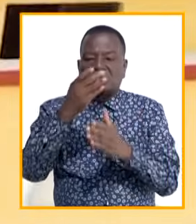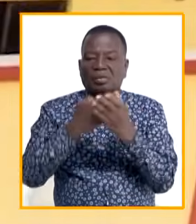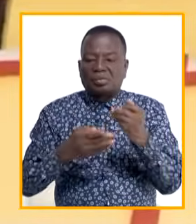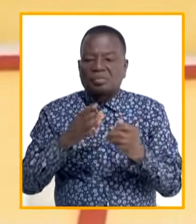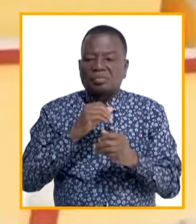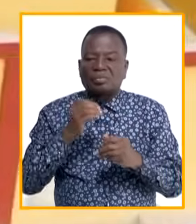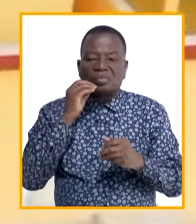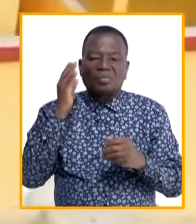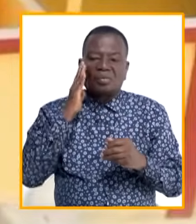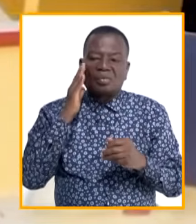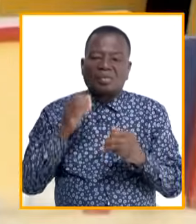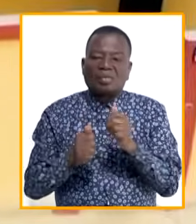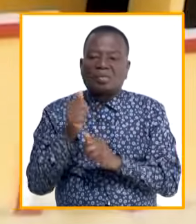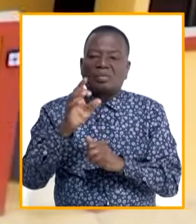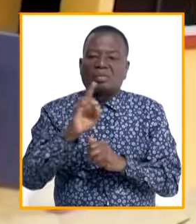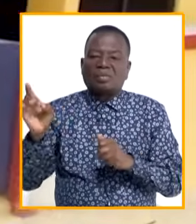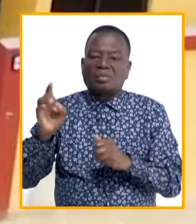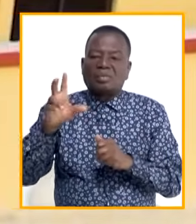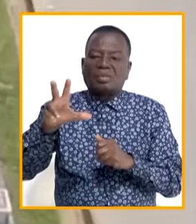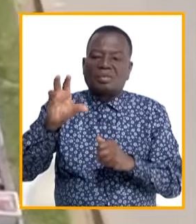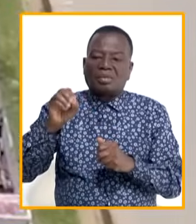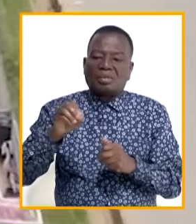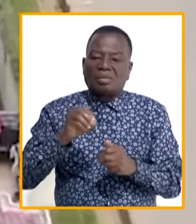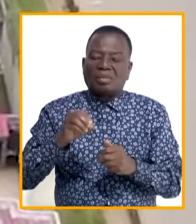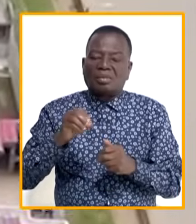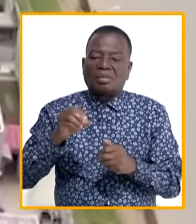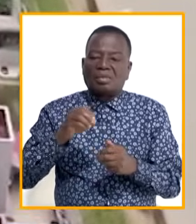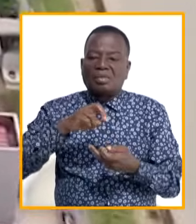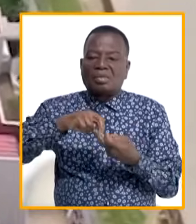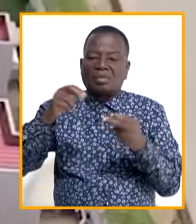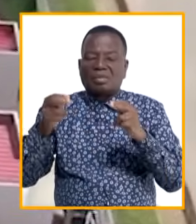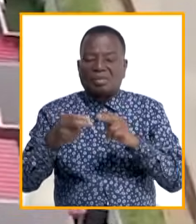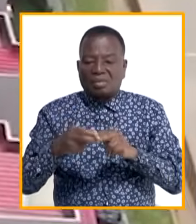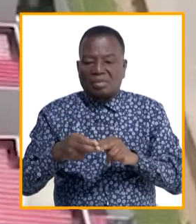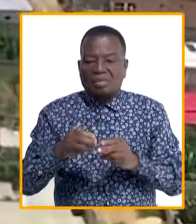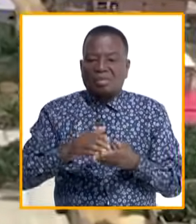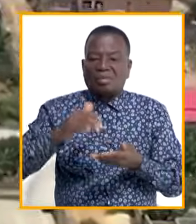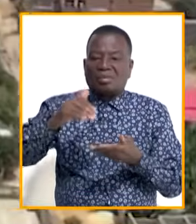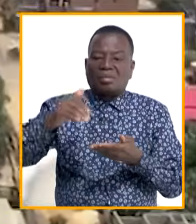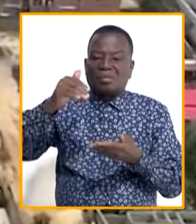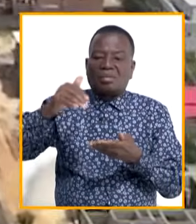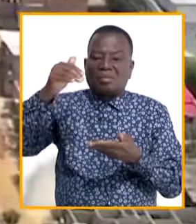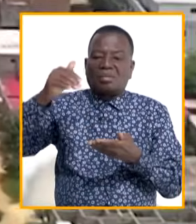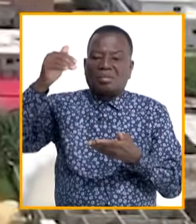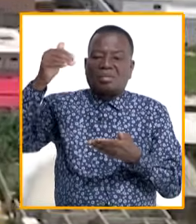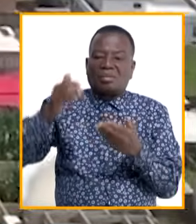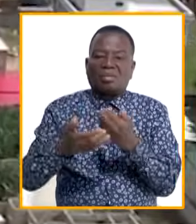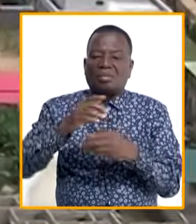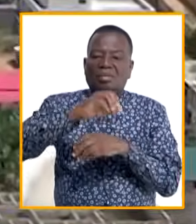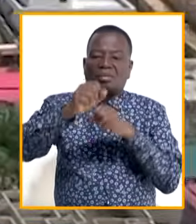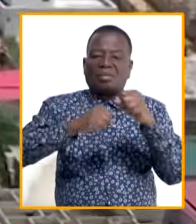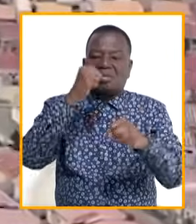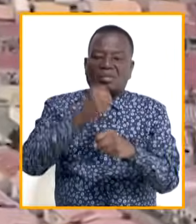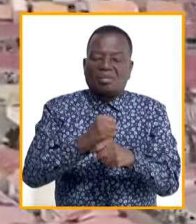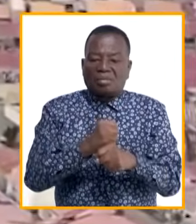de logements est estimé à plus de 830 000 unités, un chiffre qui croît de 10% par an compte tenu de la